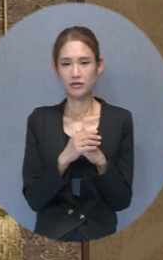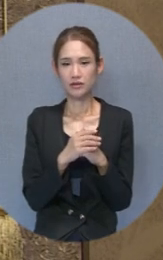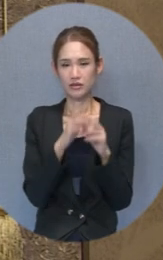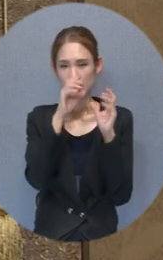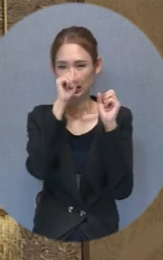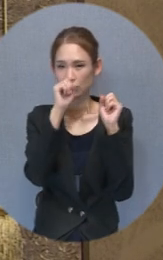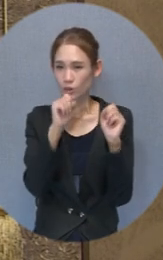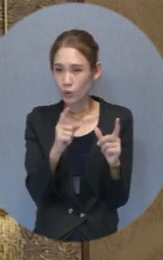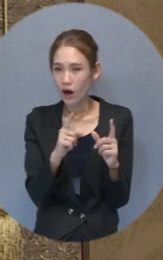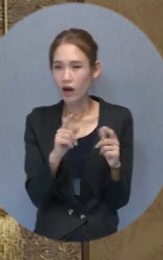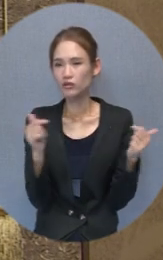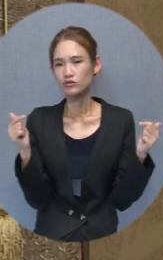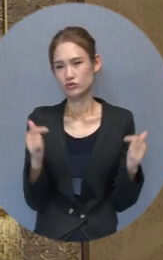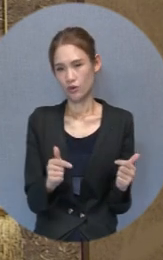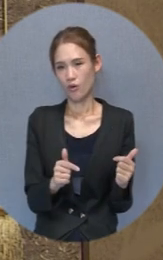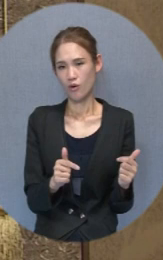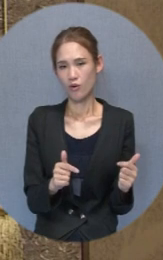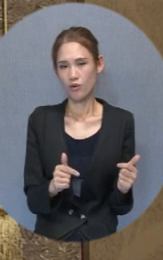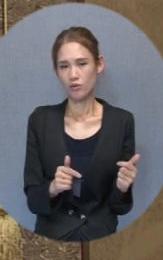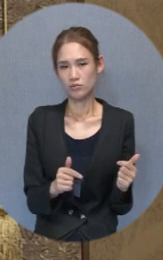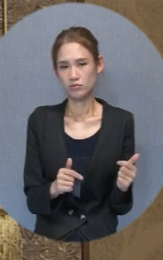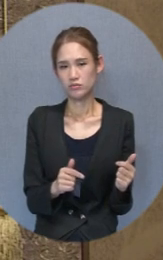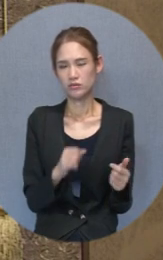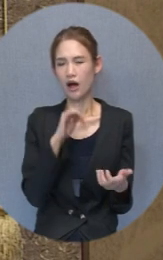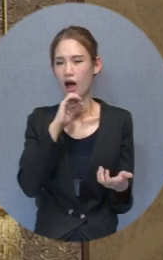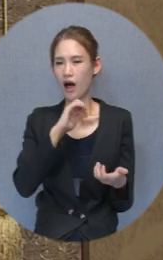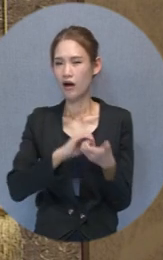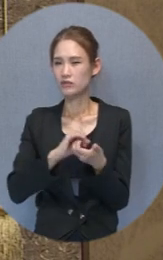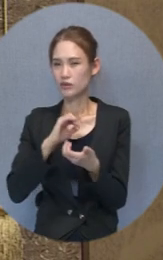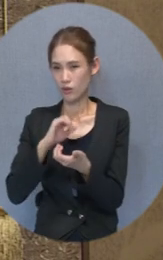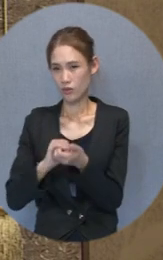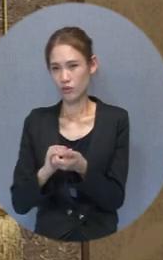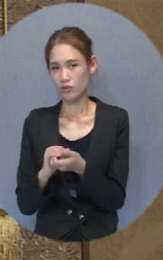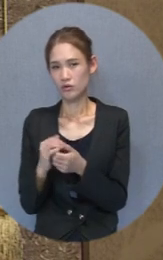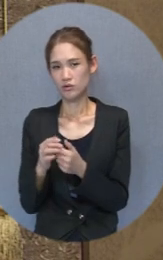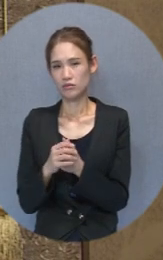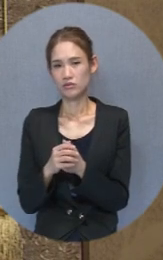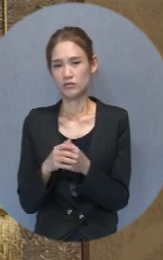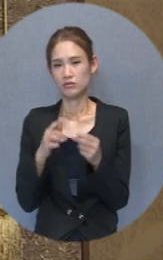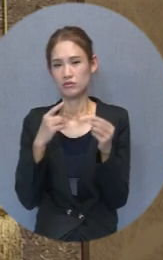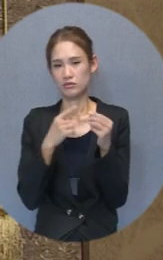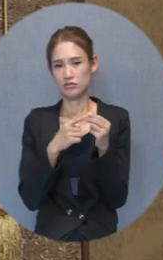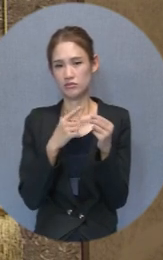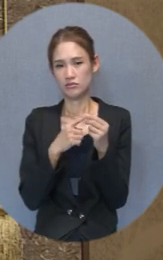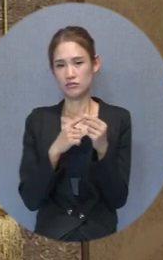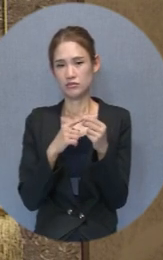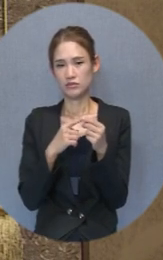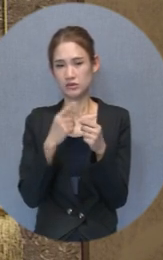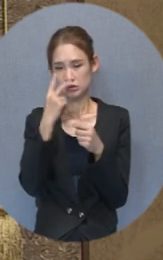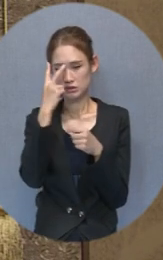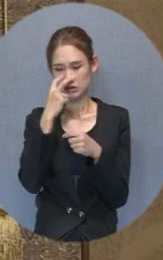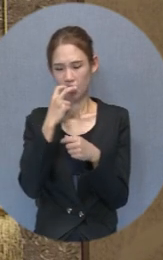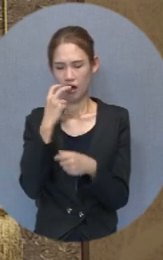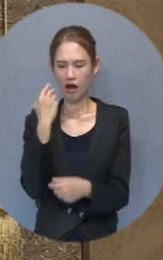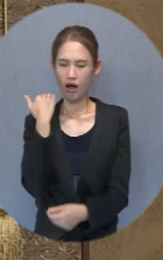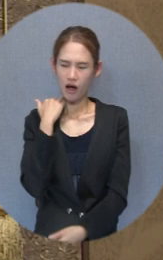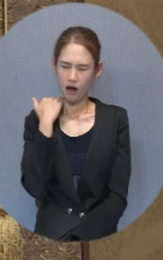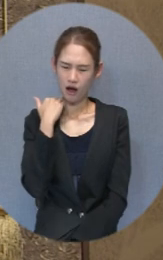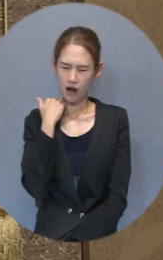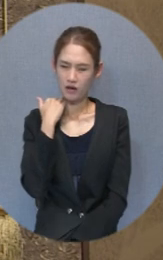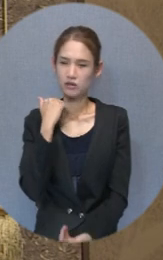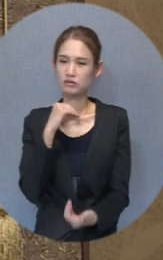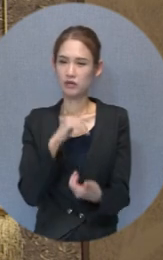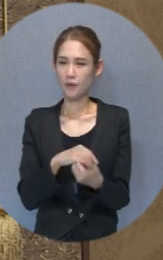기회가 별로 없는 거예요. 네, 그래서 너무 한정적인. 네, 우선은 시각에 제약이 있고